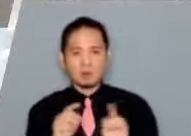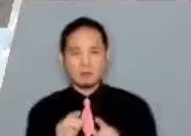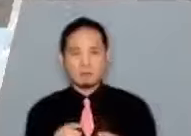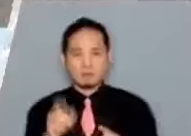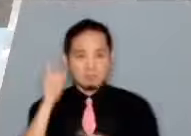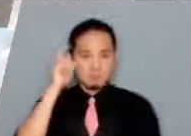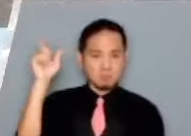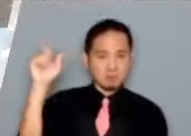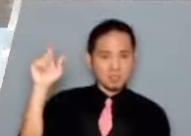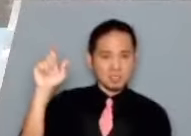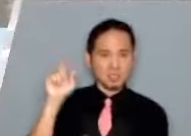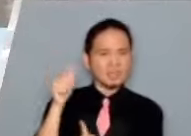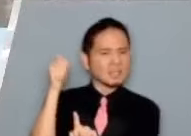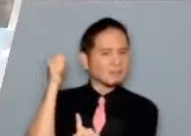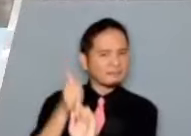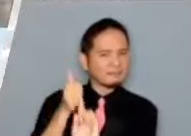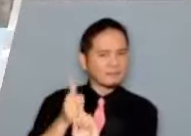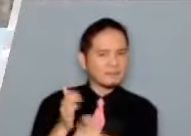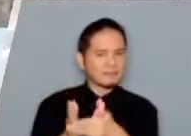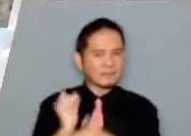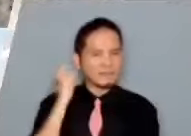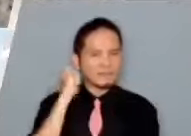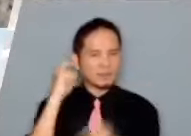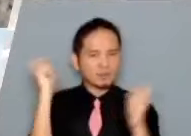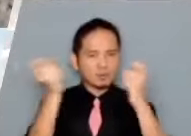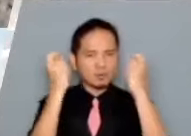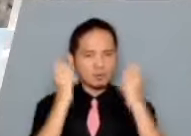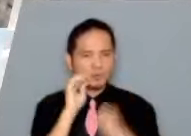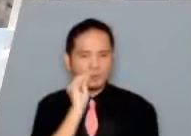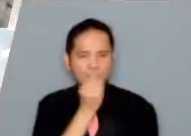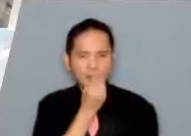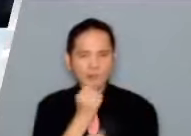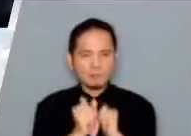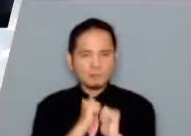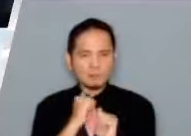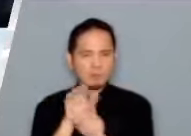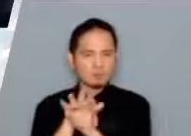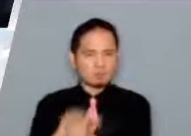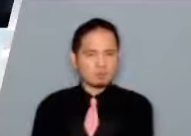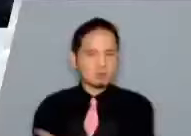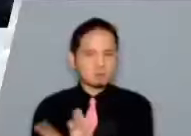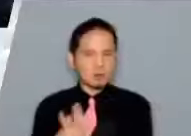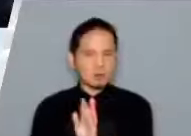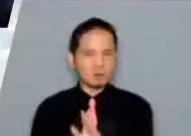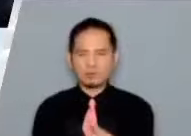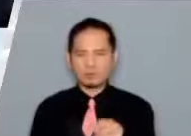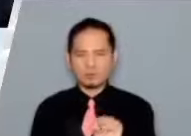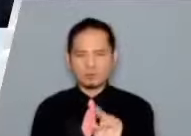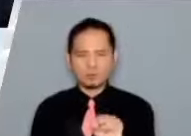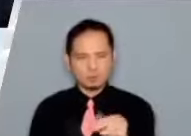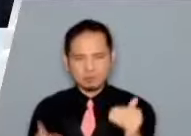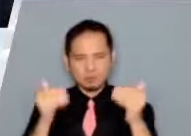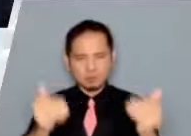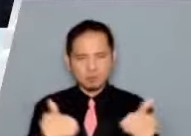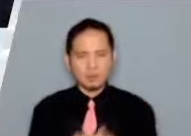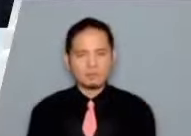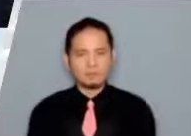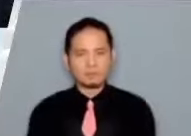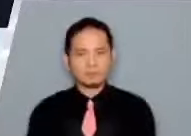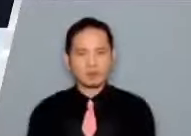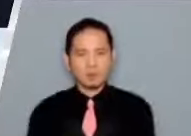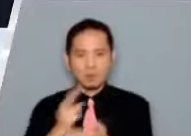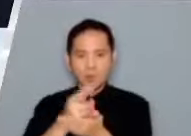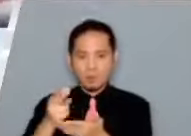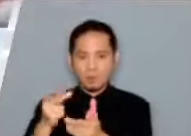duty sa panahon ng Ramadan at hindi dapat pagbawalan. Ang Al-Aqsa ang isa sa mga itinuturing na holy sites sa